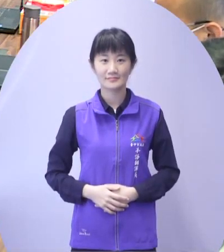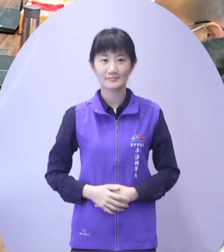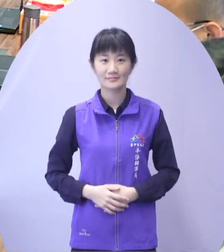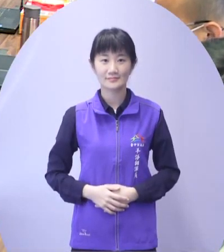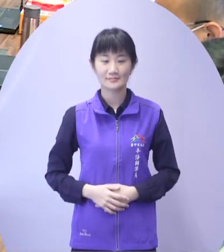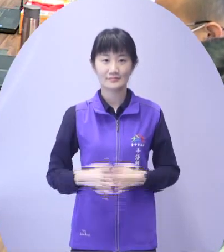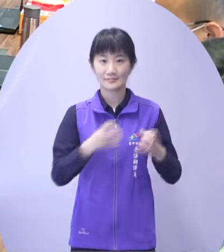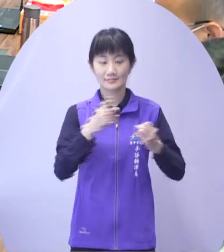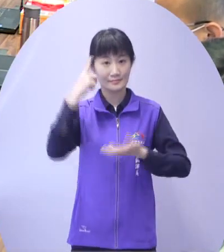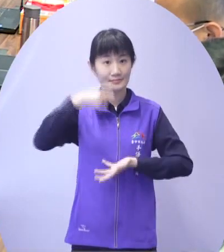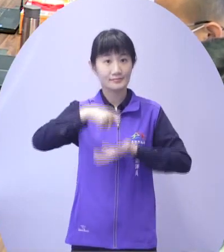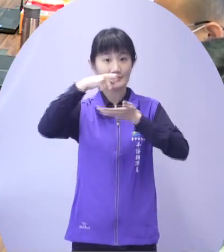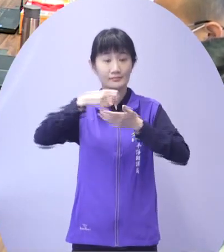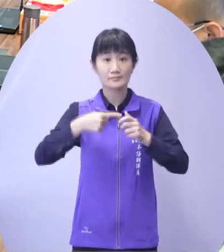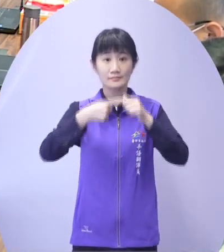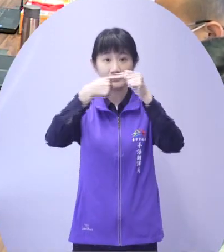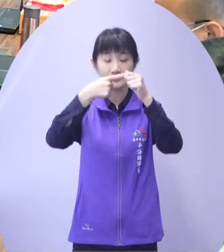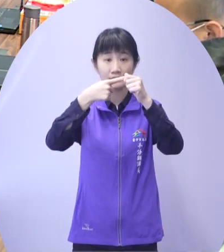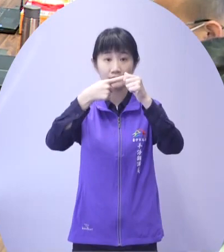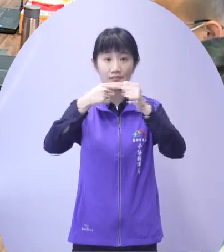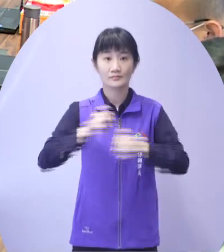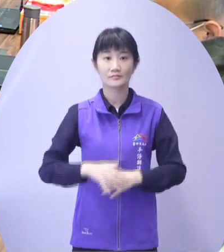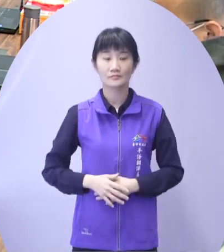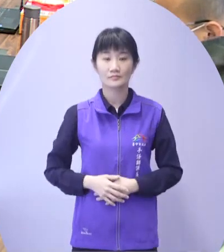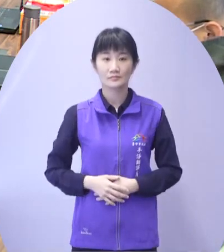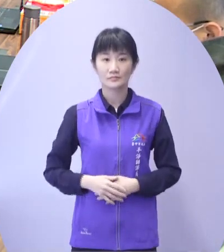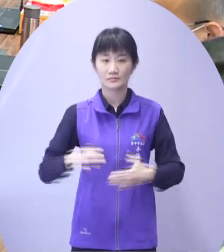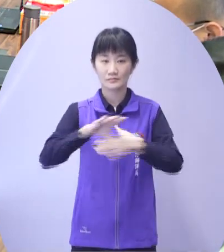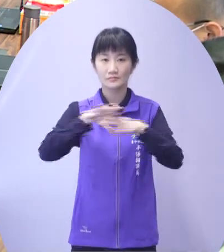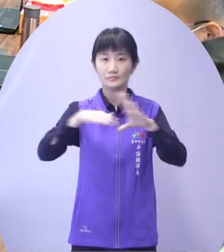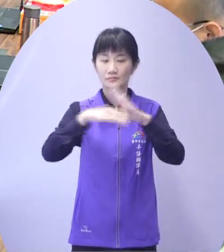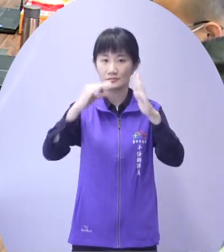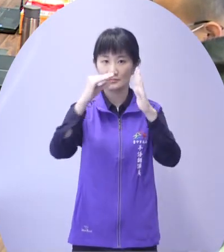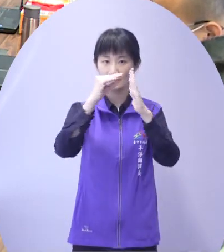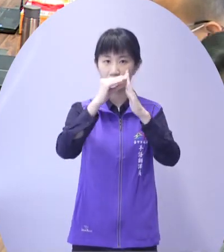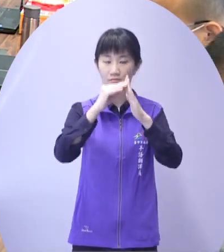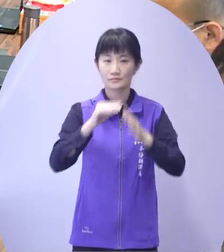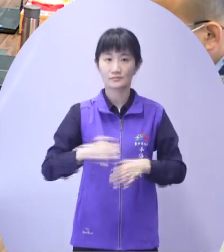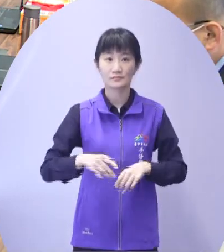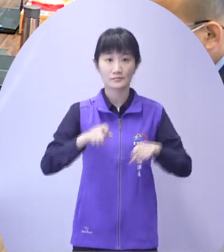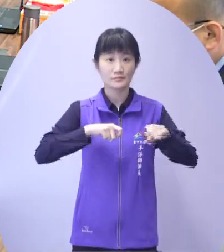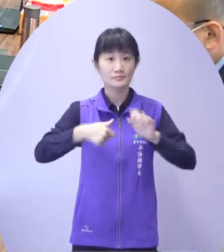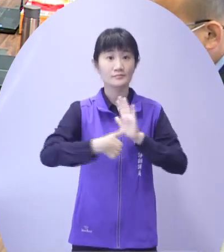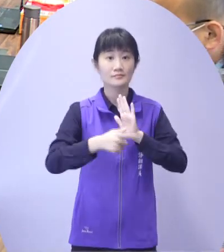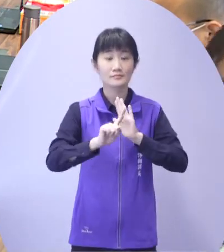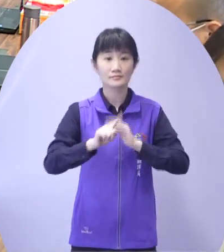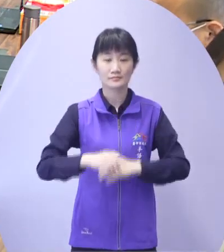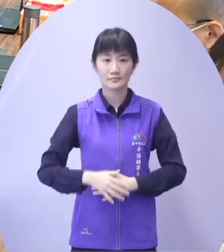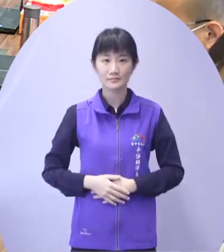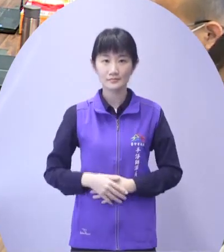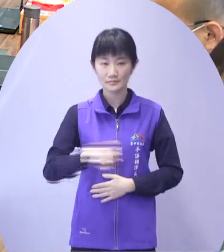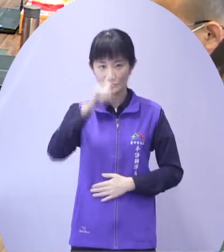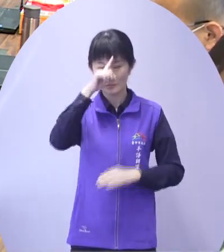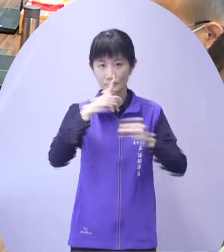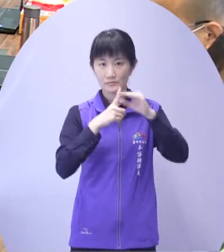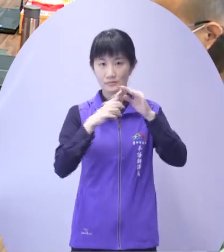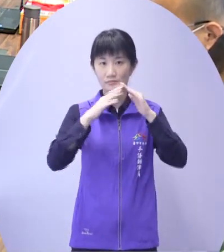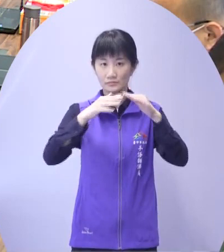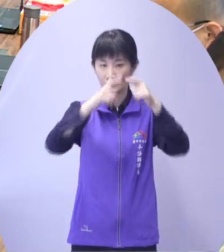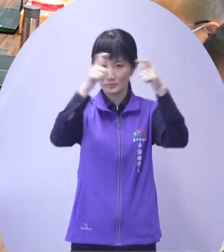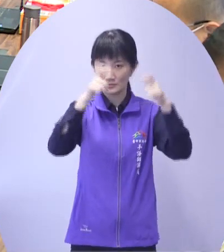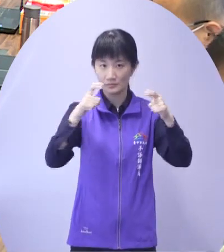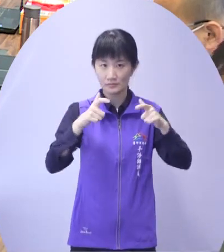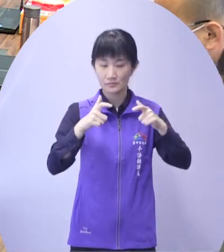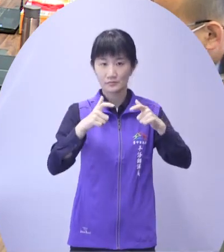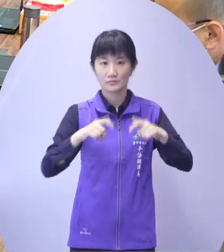讨论提案，第一案提案机关文化局，案由简陈修正台中市葫芦墩